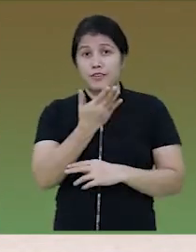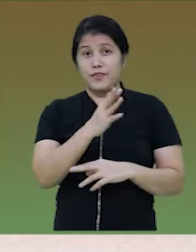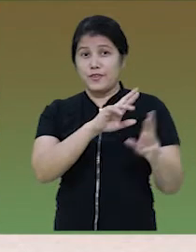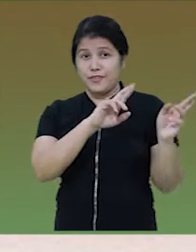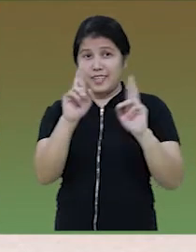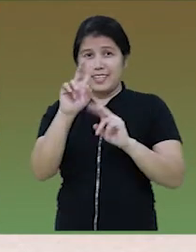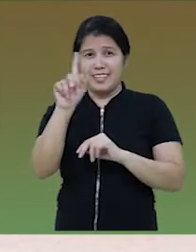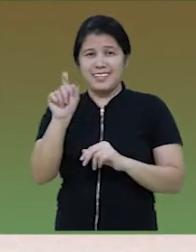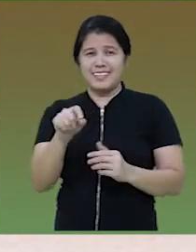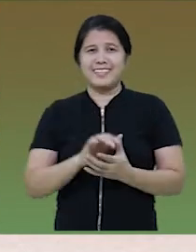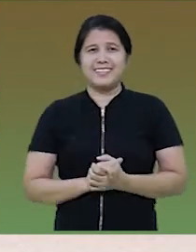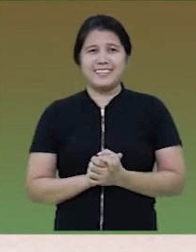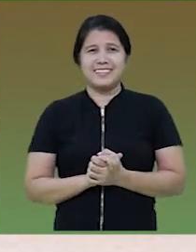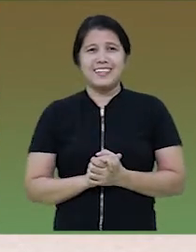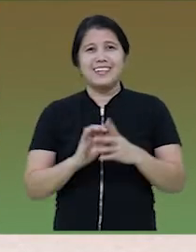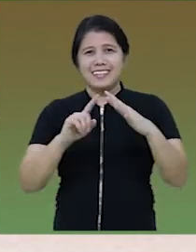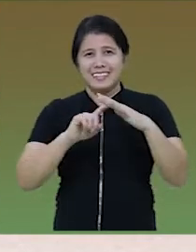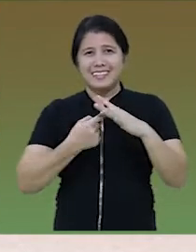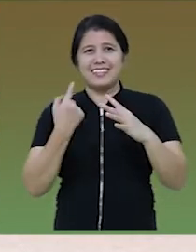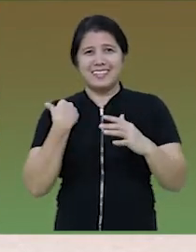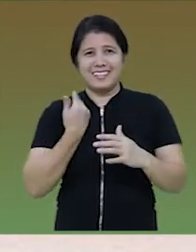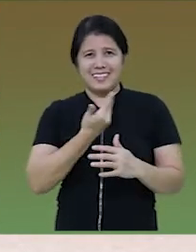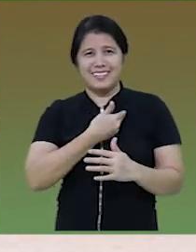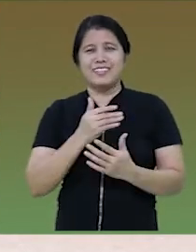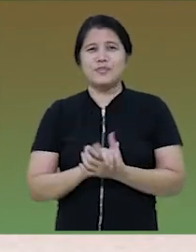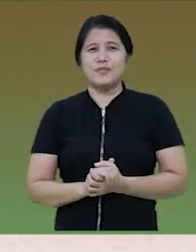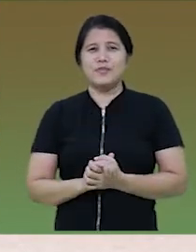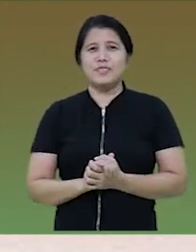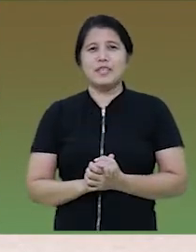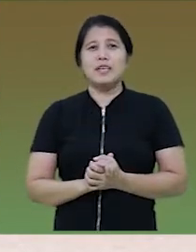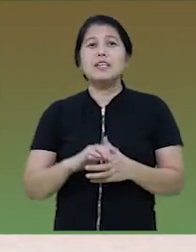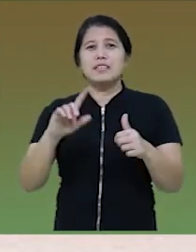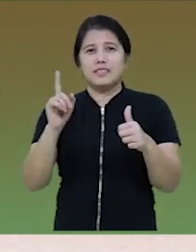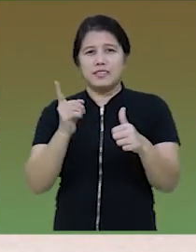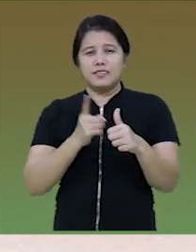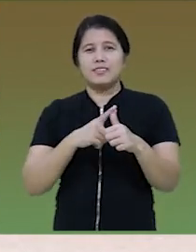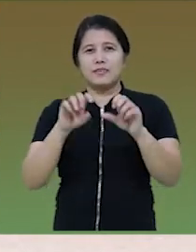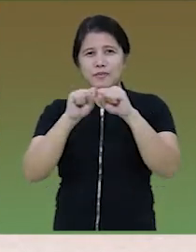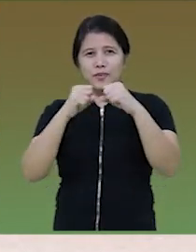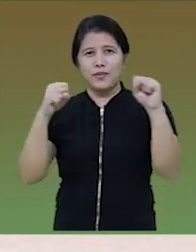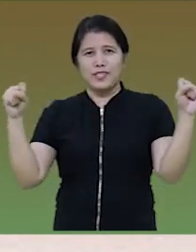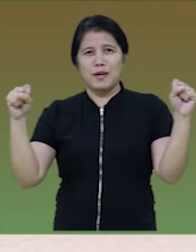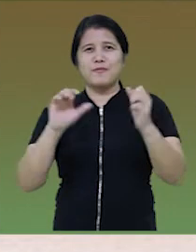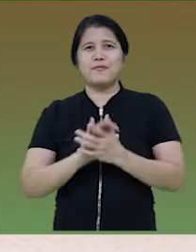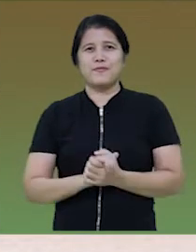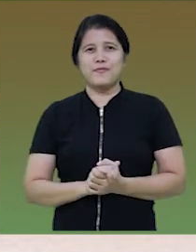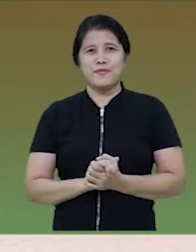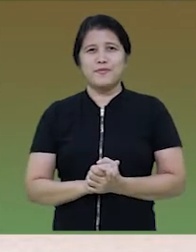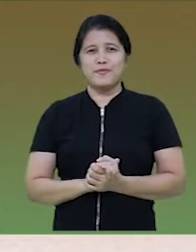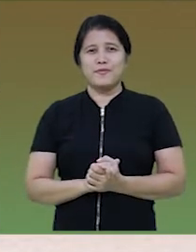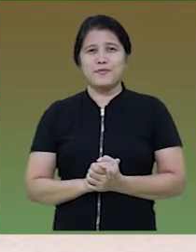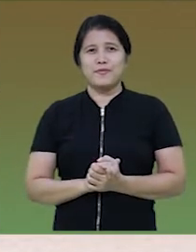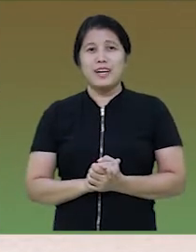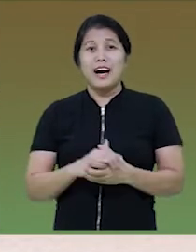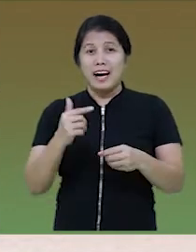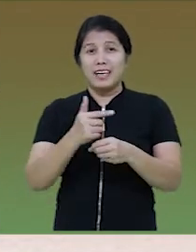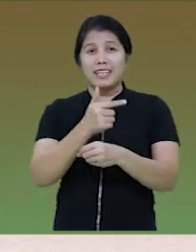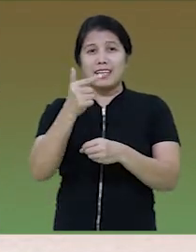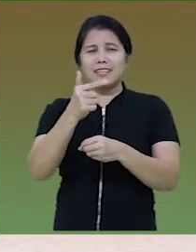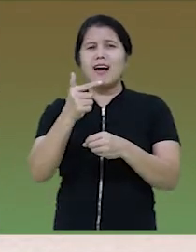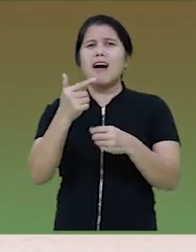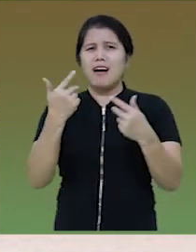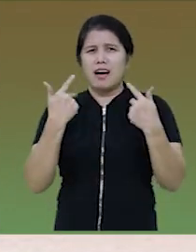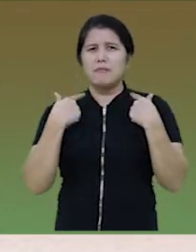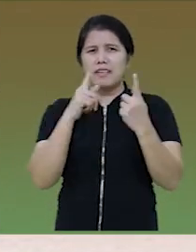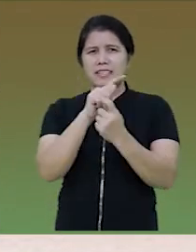ba? Magsimula na tayo! Para sa unang pangungusap, ang gas ay